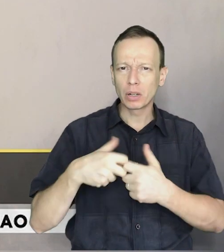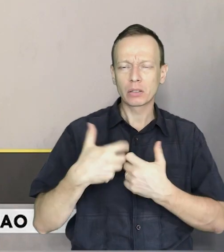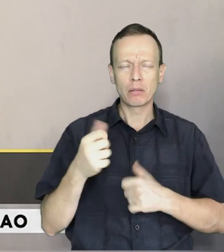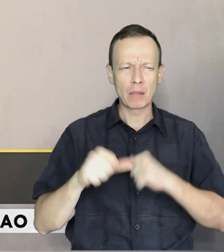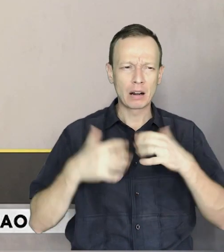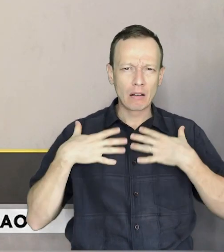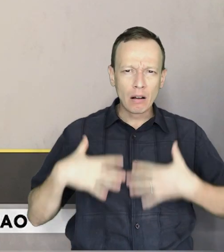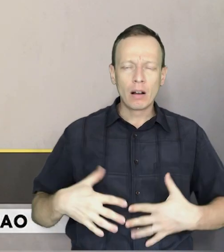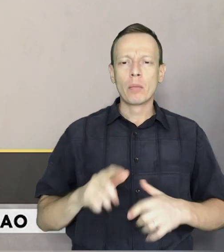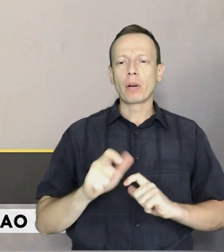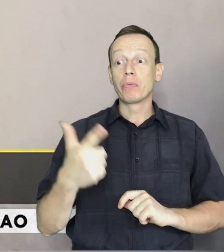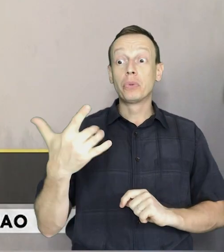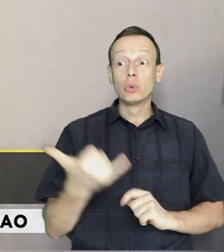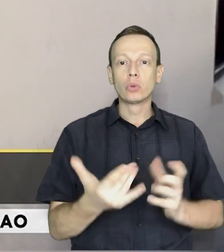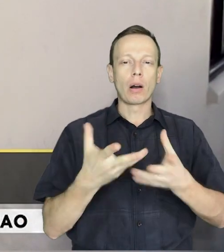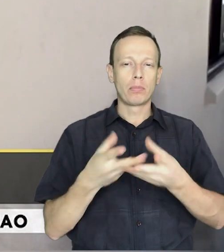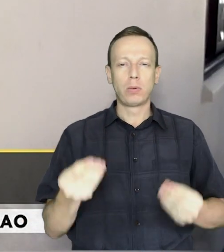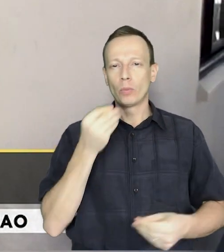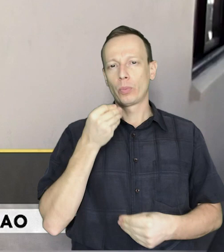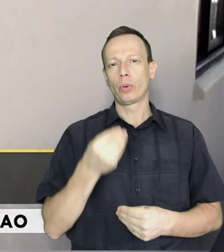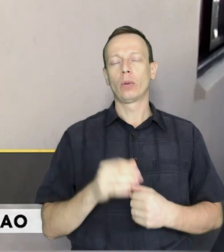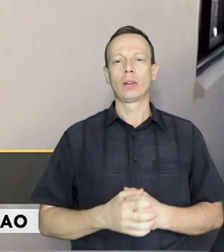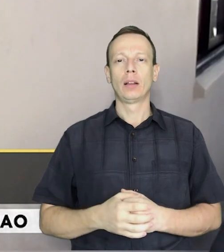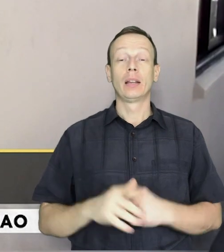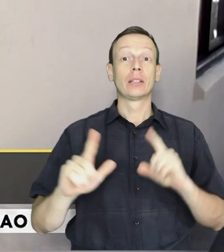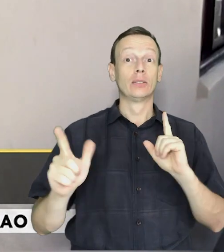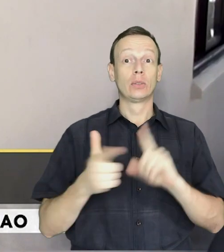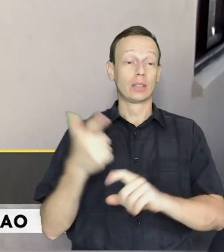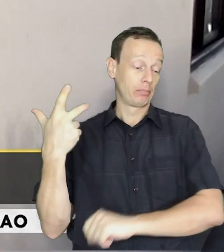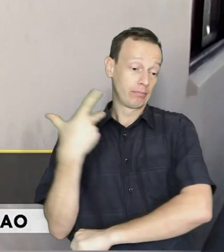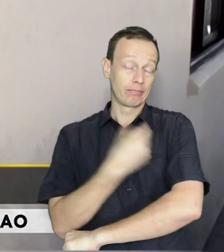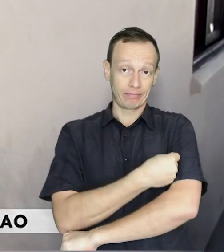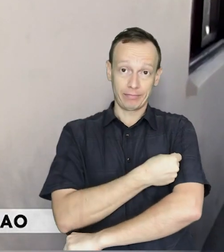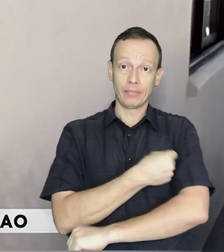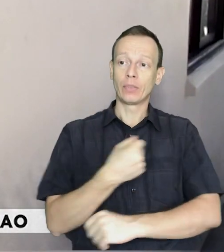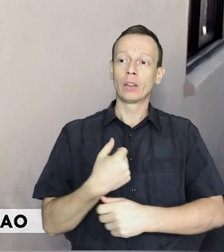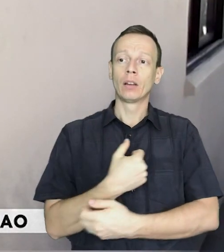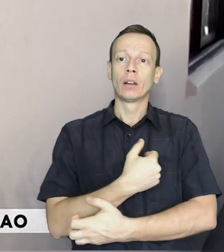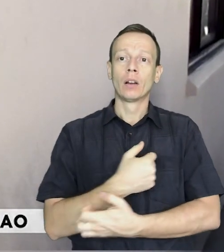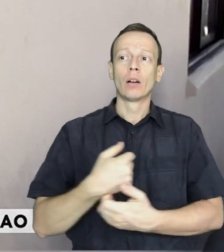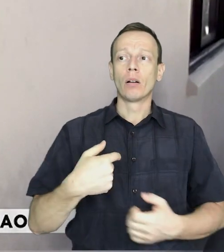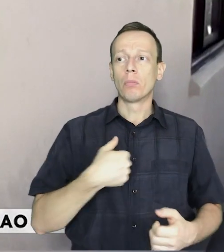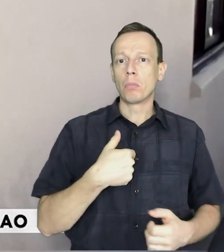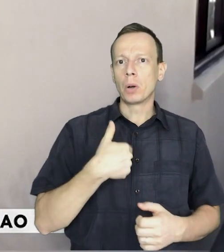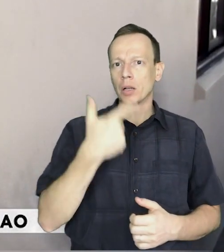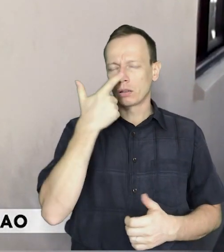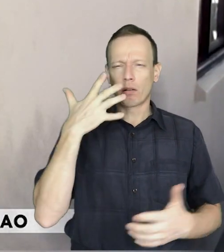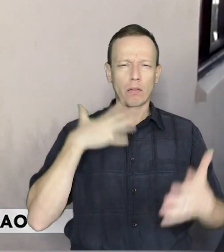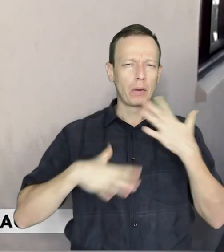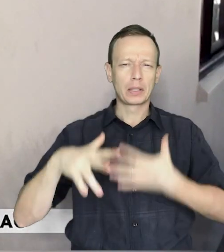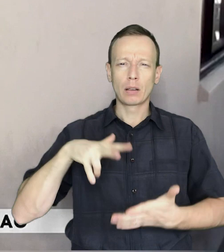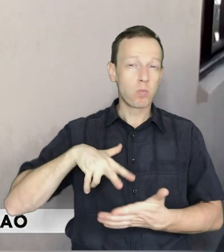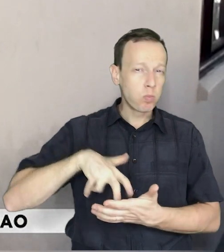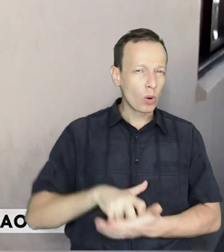articulations. Et au bout de 2 jours, ça a passé. Et à la deuxième dose de la vaccination,